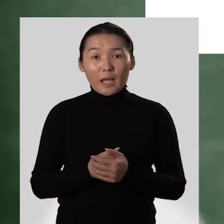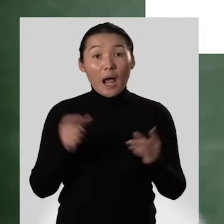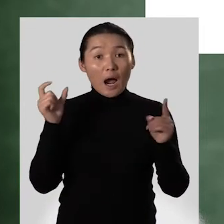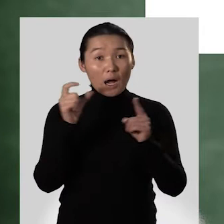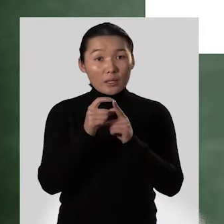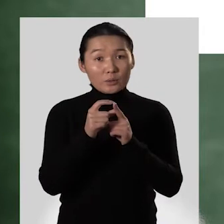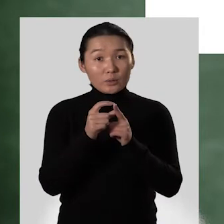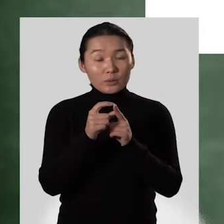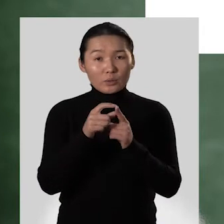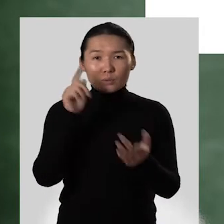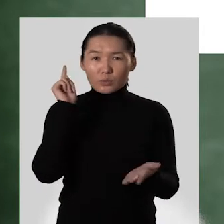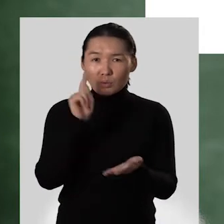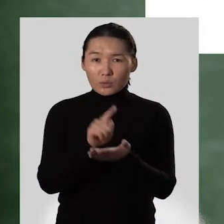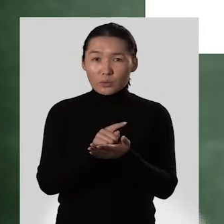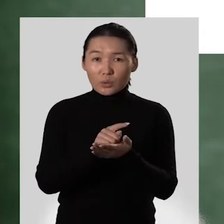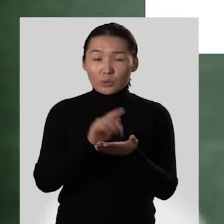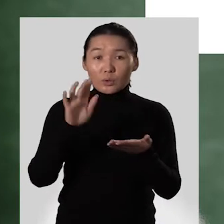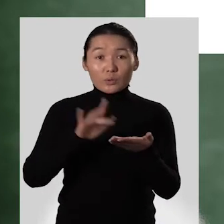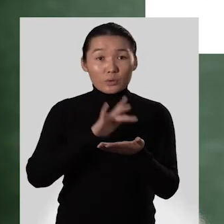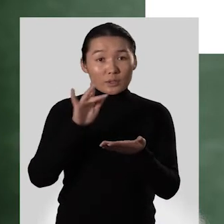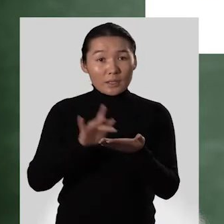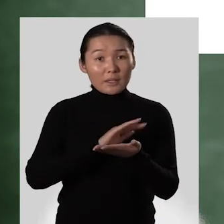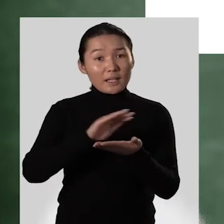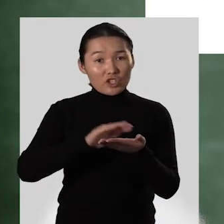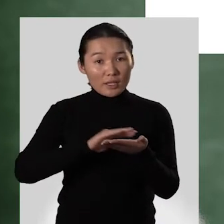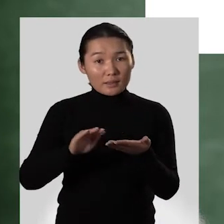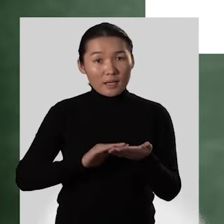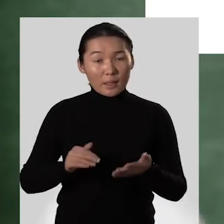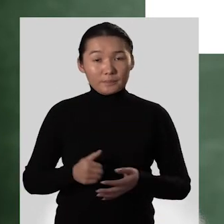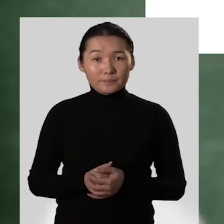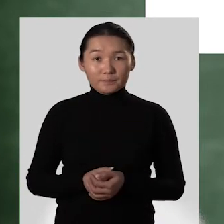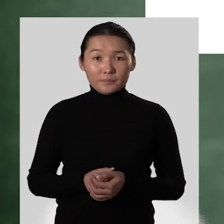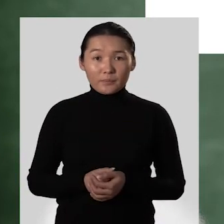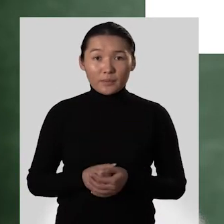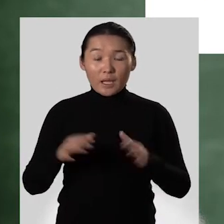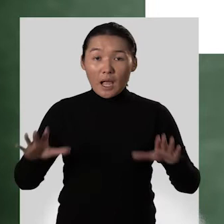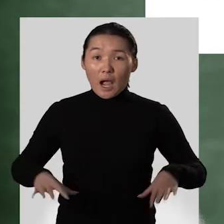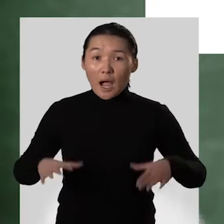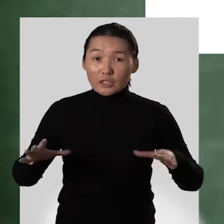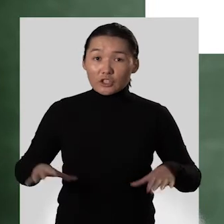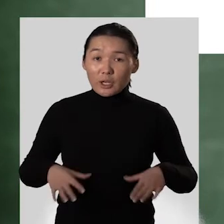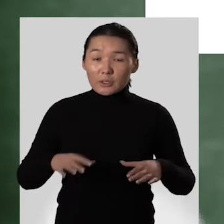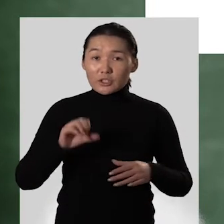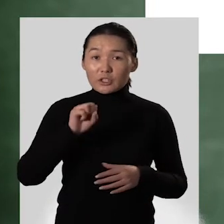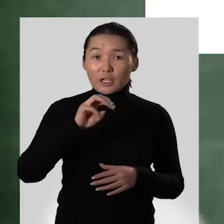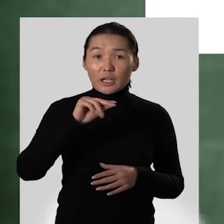сөздөрдү сөзсүз түрдө сөздүк дептериңерге жазгыла. Ат чабыш.